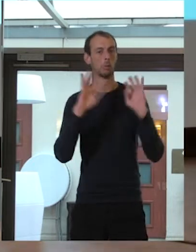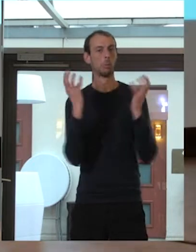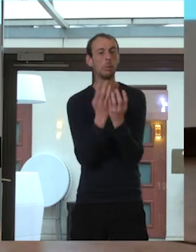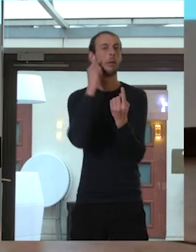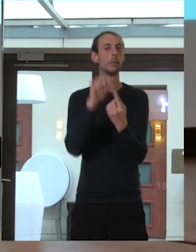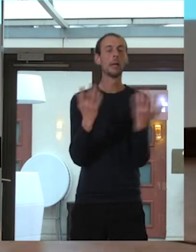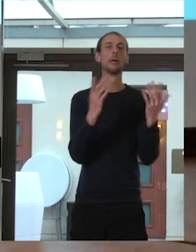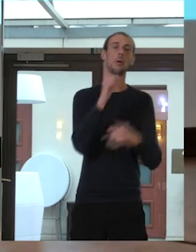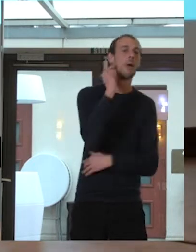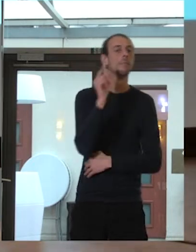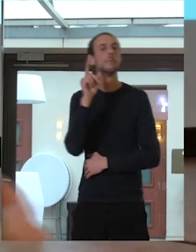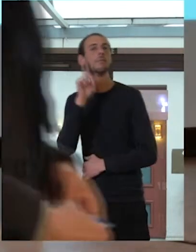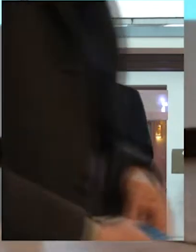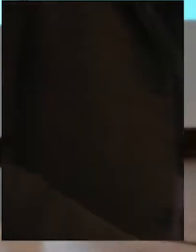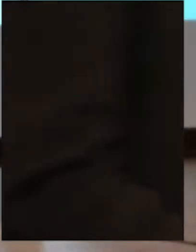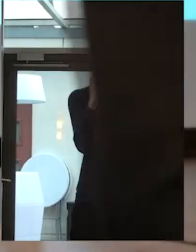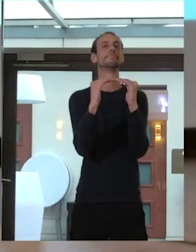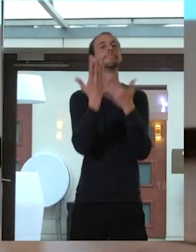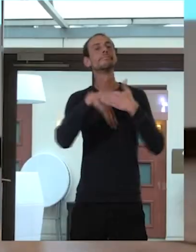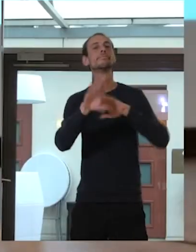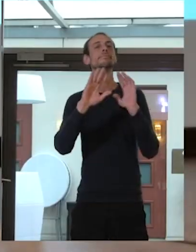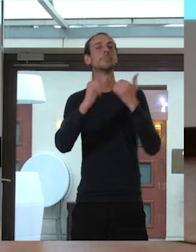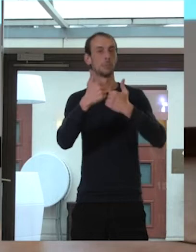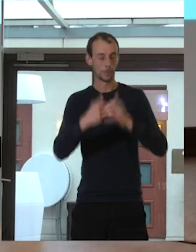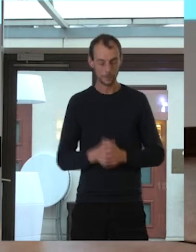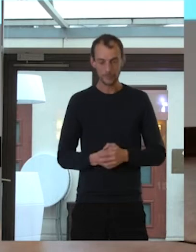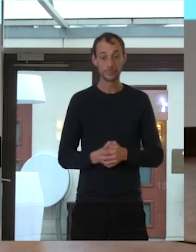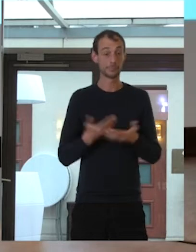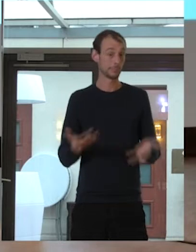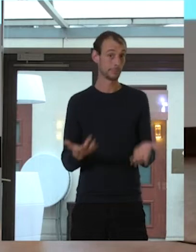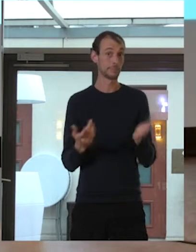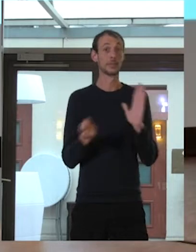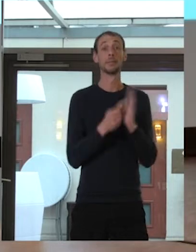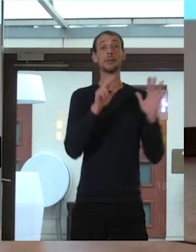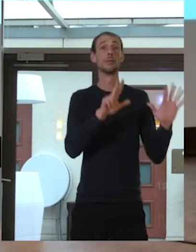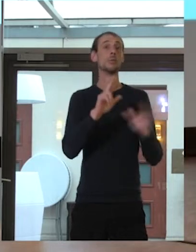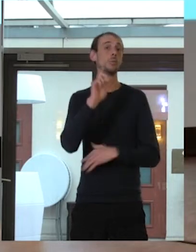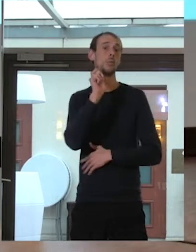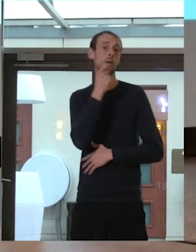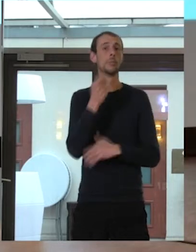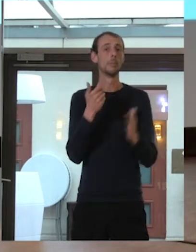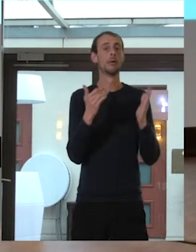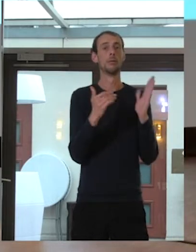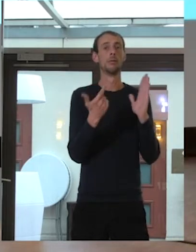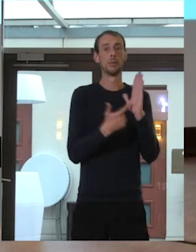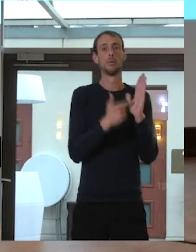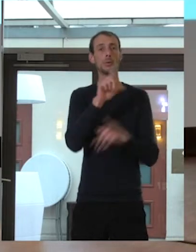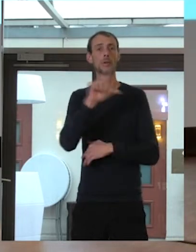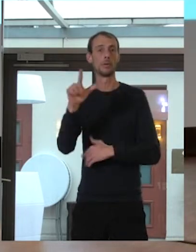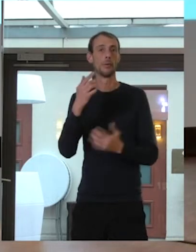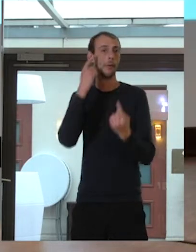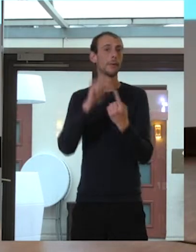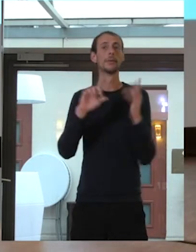dans le sport. Ce 8 mars 2022, journée internationale du droit des femmes, je souhaite vraiment réaffirmer